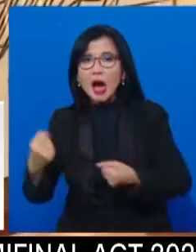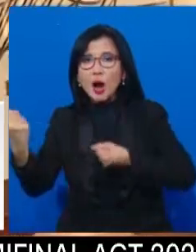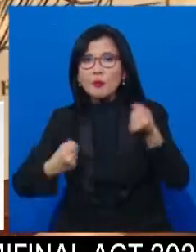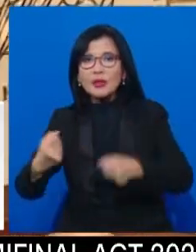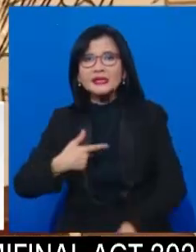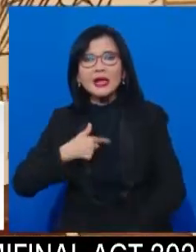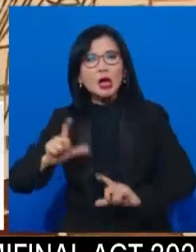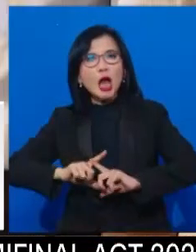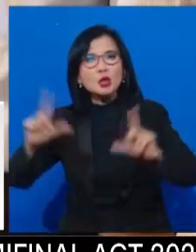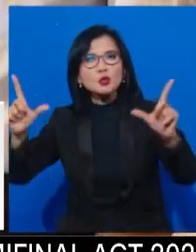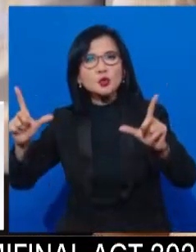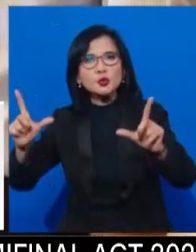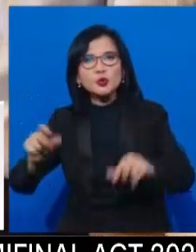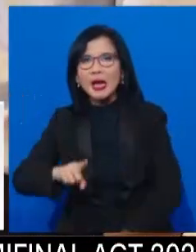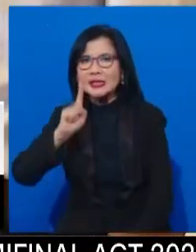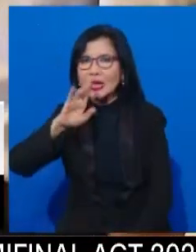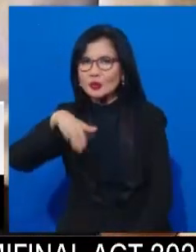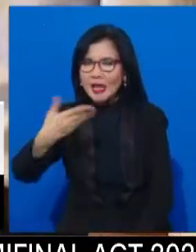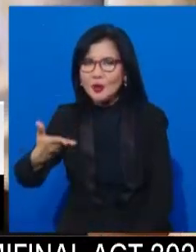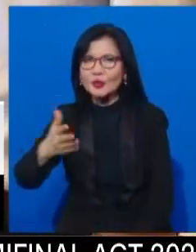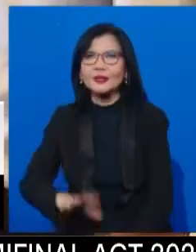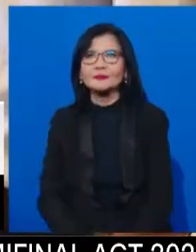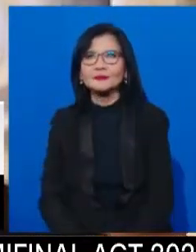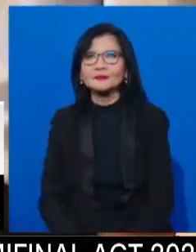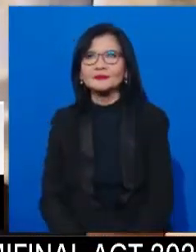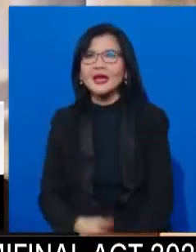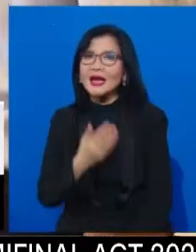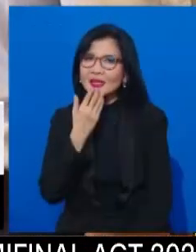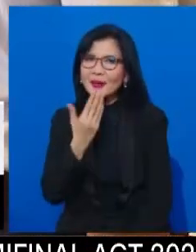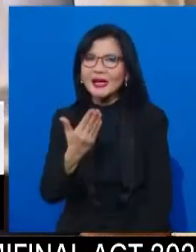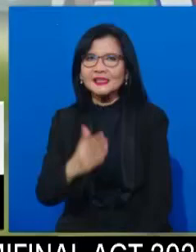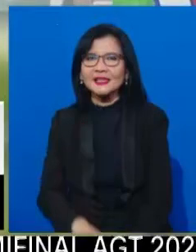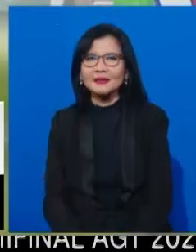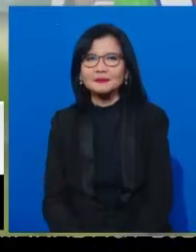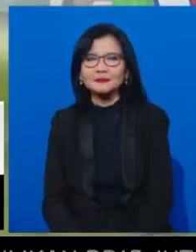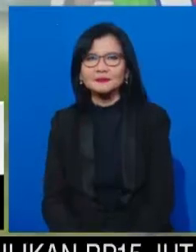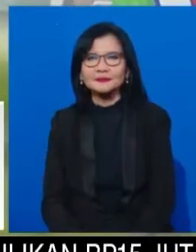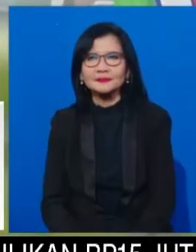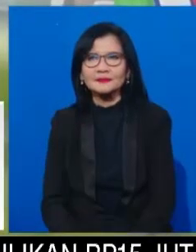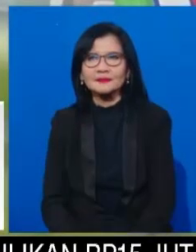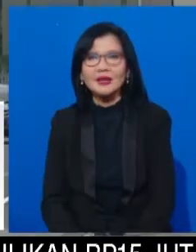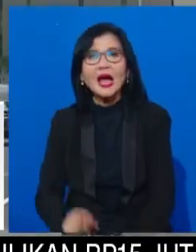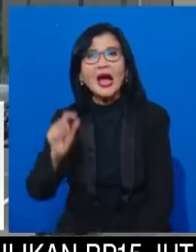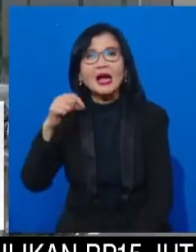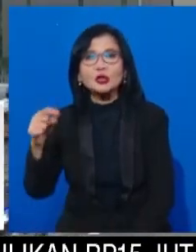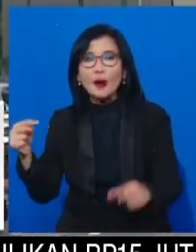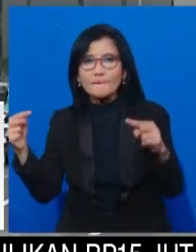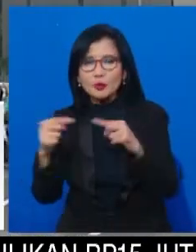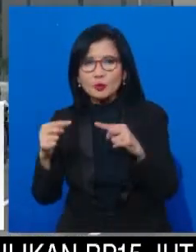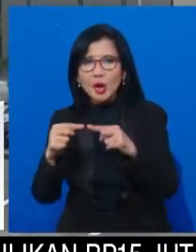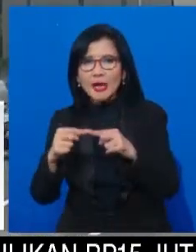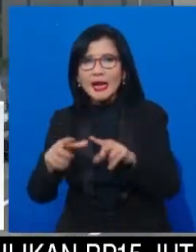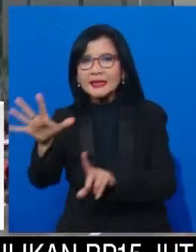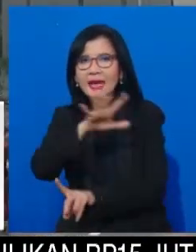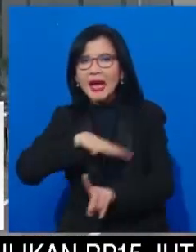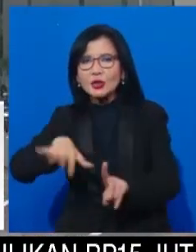emisi yang berlaku selama 1 tahun ya, Pak. Ya. Baik, terima kasih banyak ya, Pak. Dinas Perhubungan bersama Suku Dinas